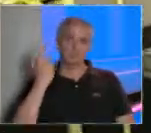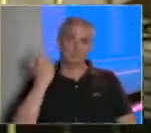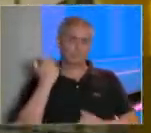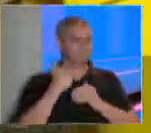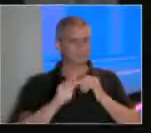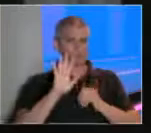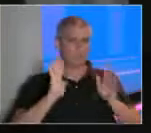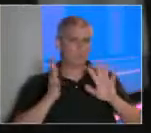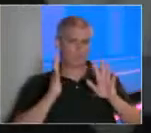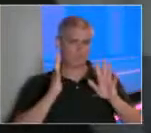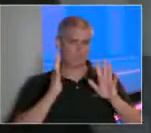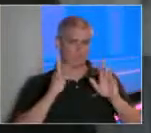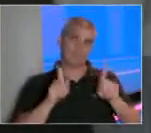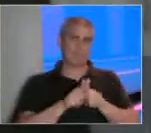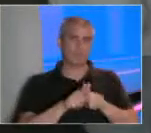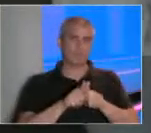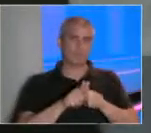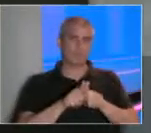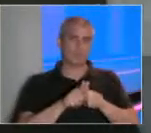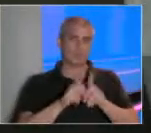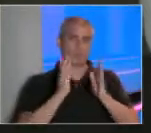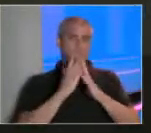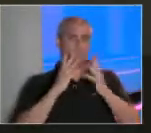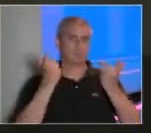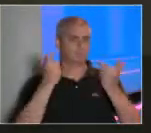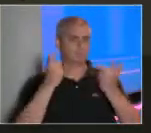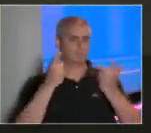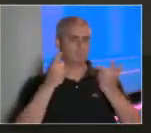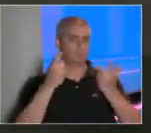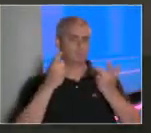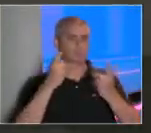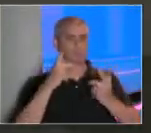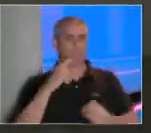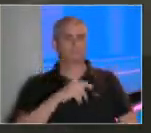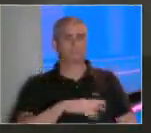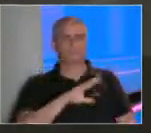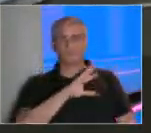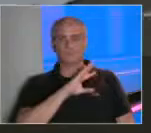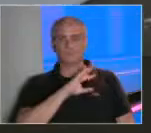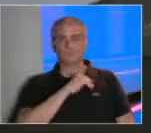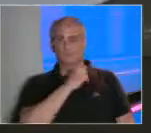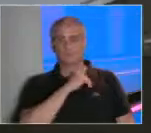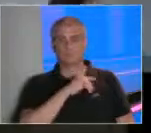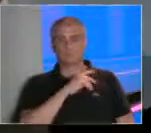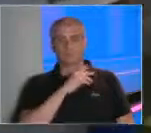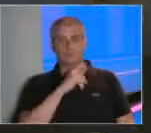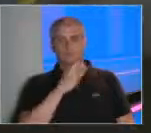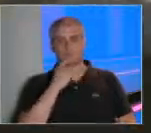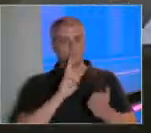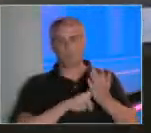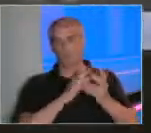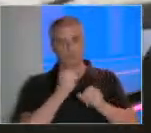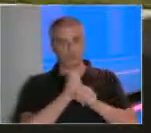מאי, וכביכול, כאילו שכבר הקורונה הלכה, מפה אני חושב הצעד הכי לא נכון שהם